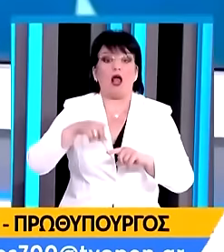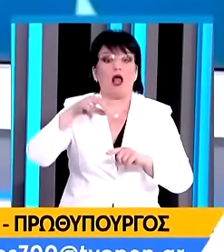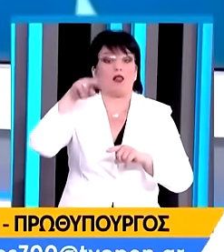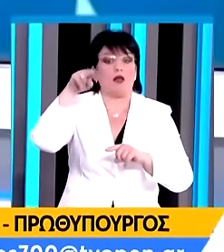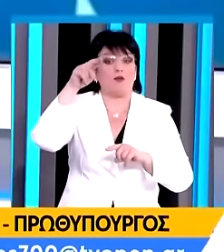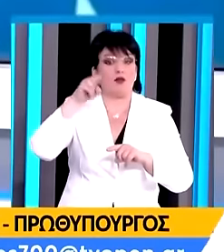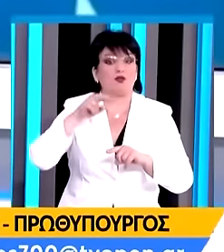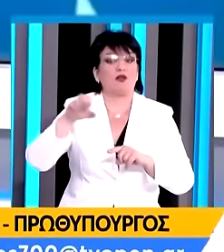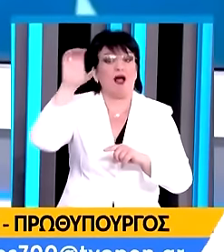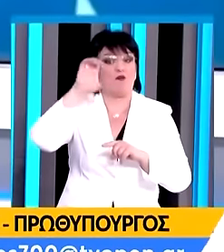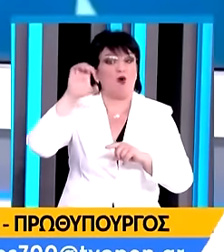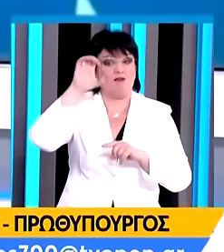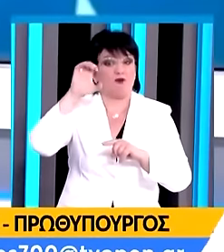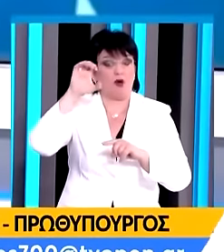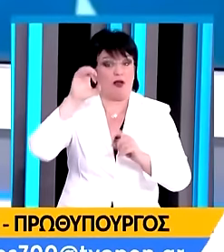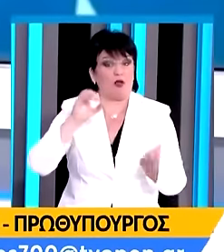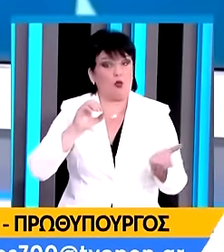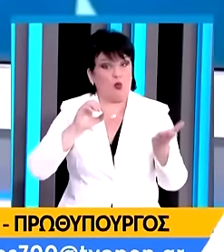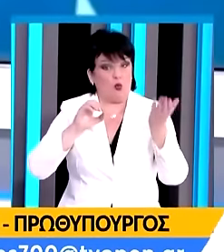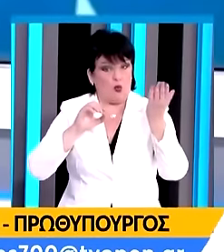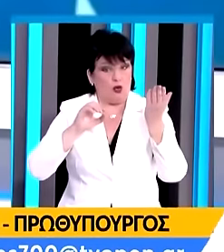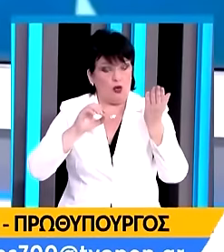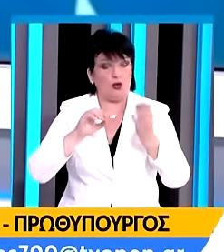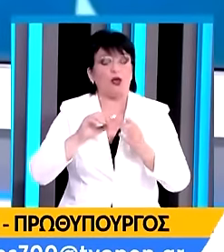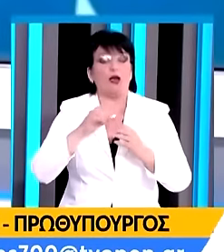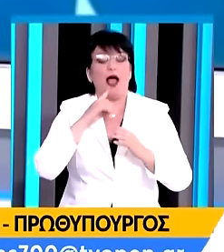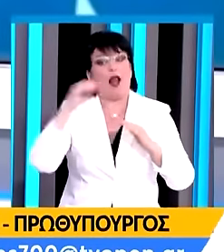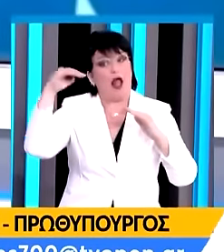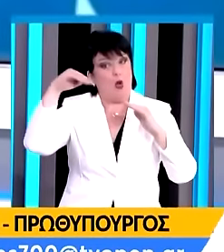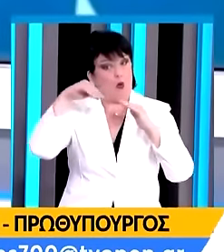πενταετίας από την Ευρωπαϊκή Ένωση. Είχαμε και ύφεση.